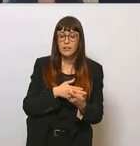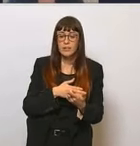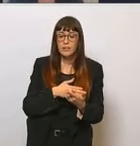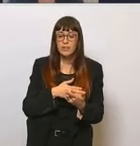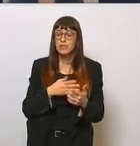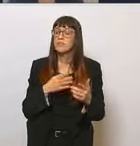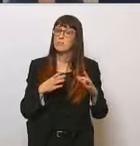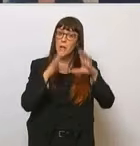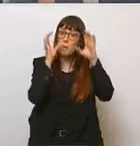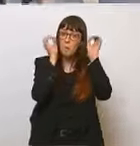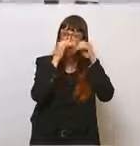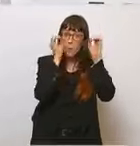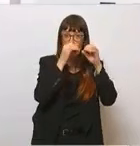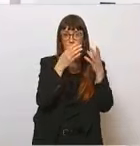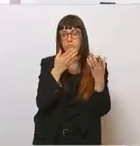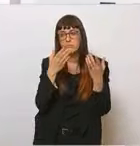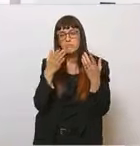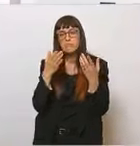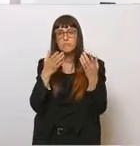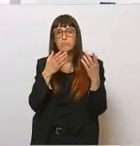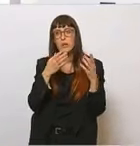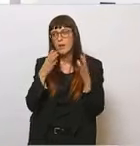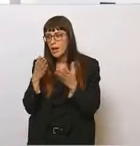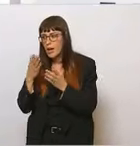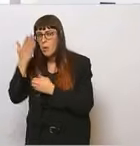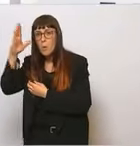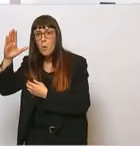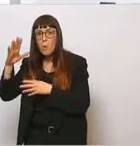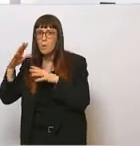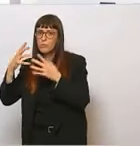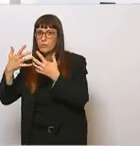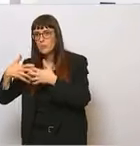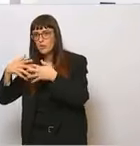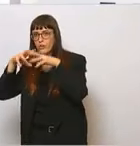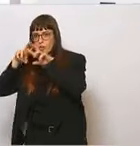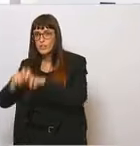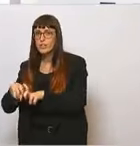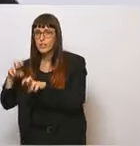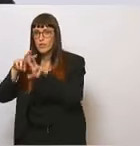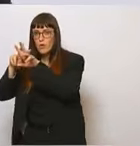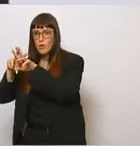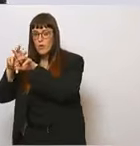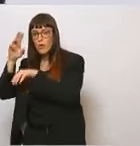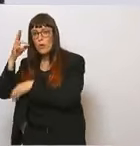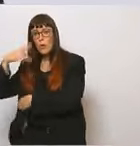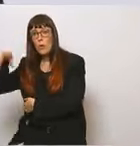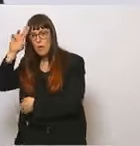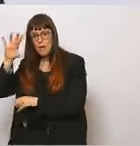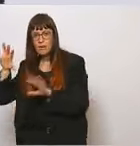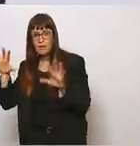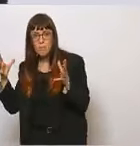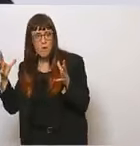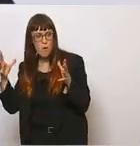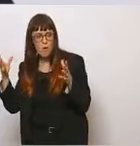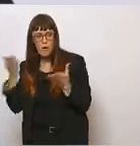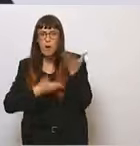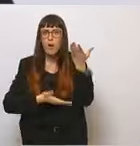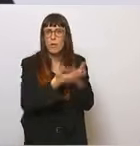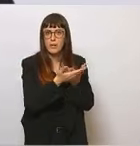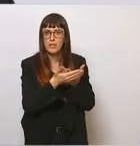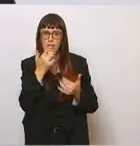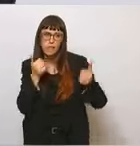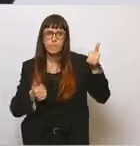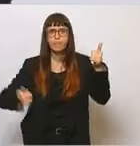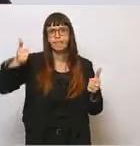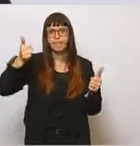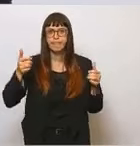de recherche européen. Donc, comment est-ce que j'arrive à faire concurrence à l'entreprise Google. Et il y a aussi comment est-ce que je peux faire